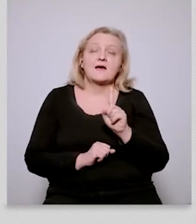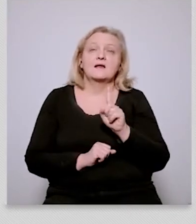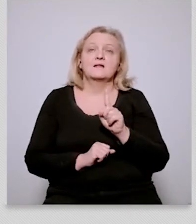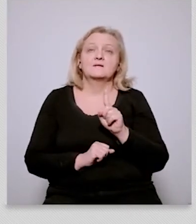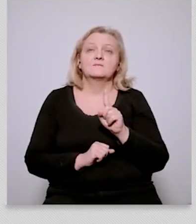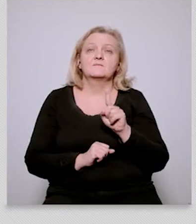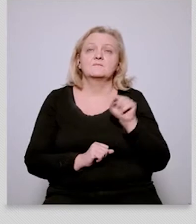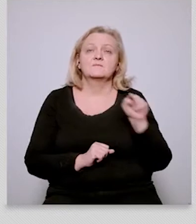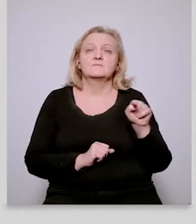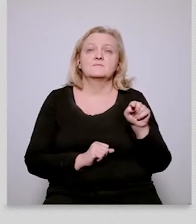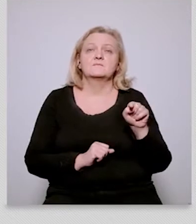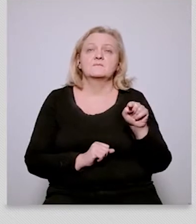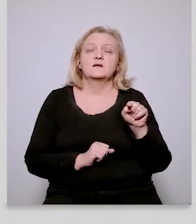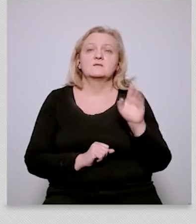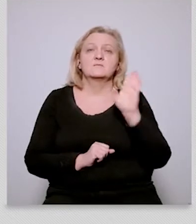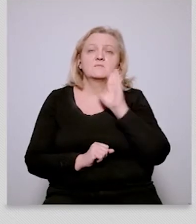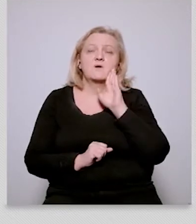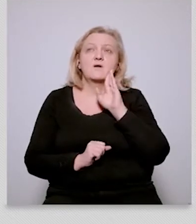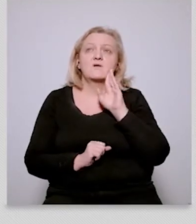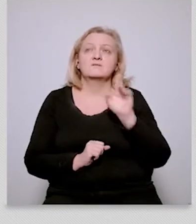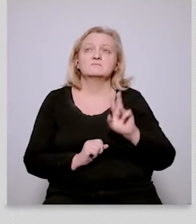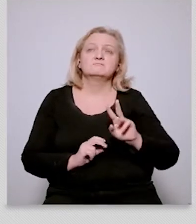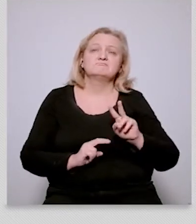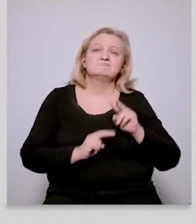nawradzają się na politykę